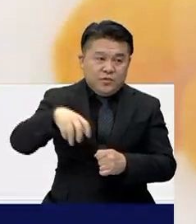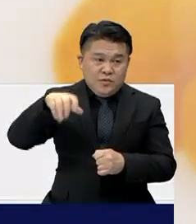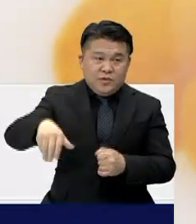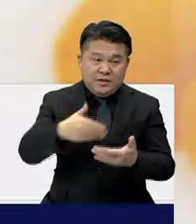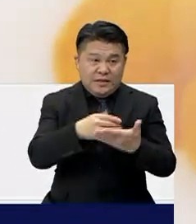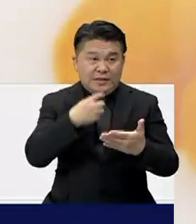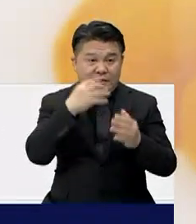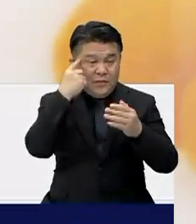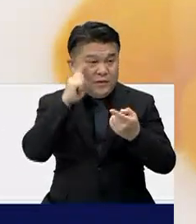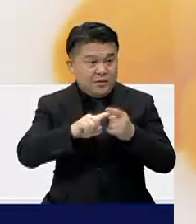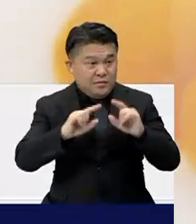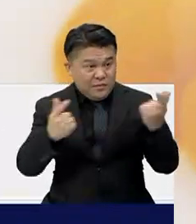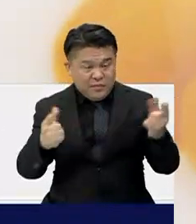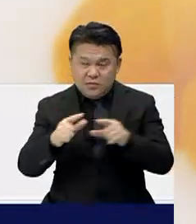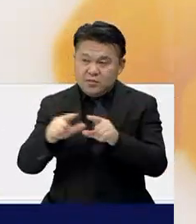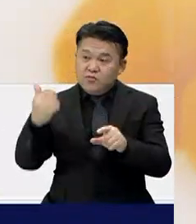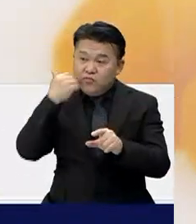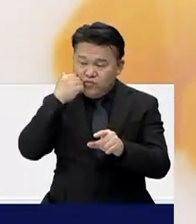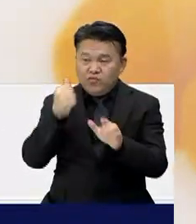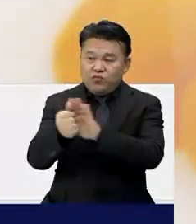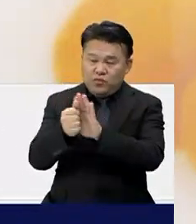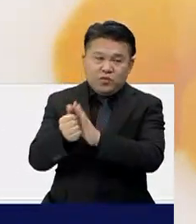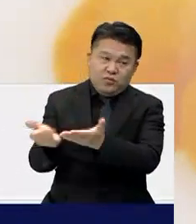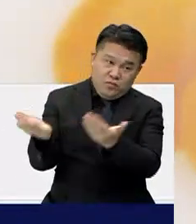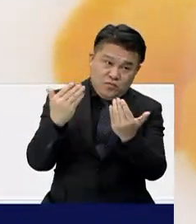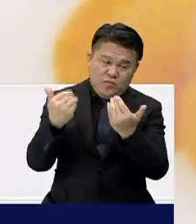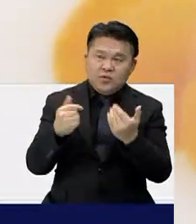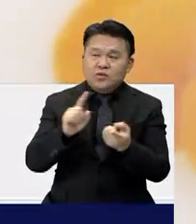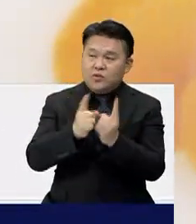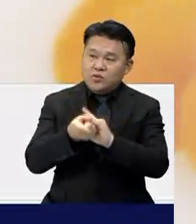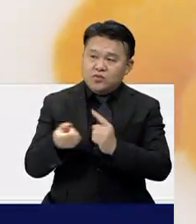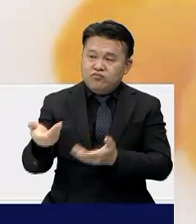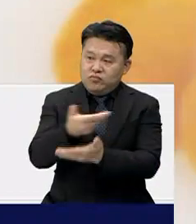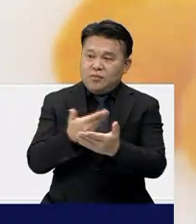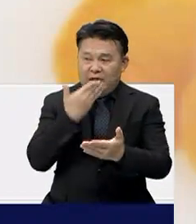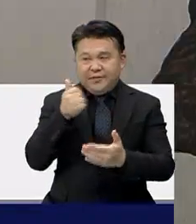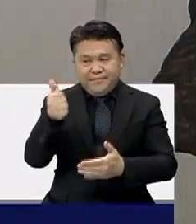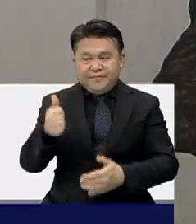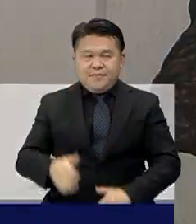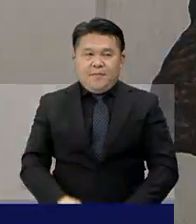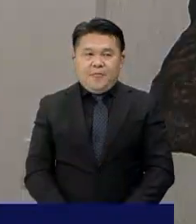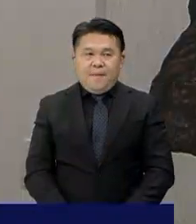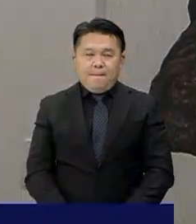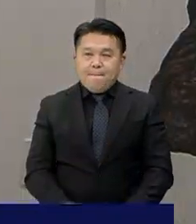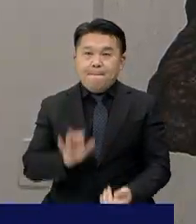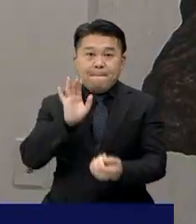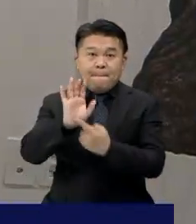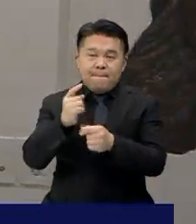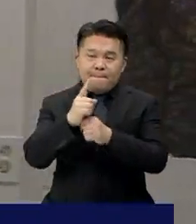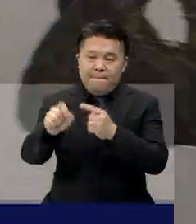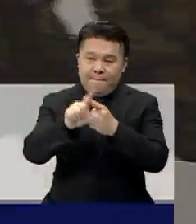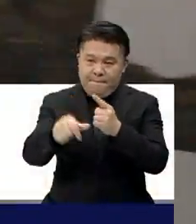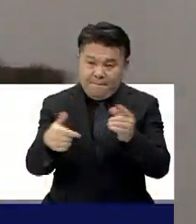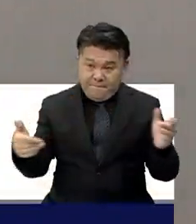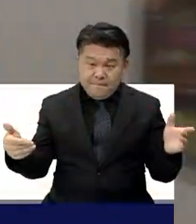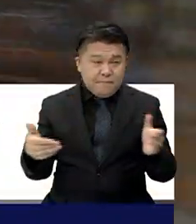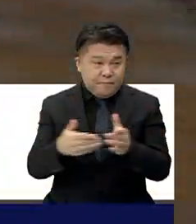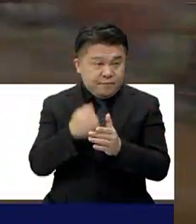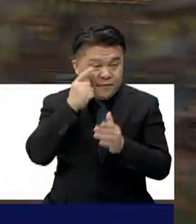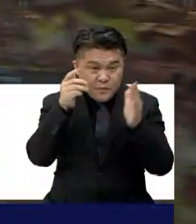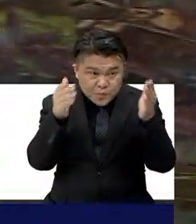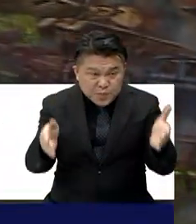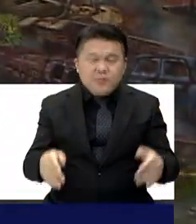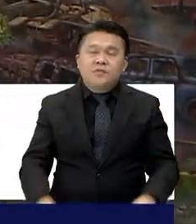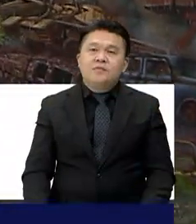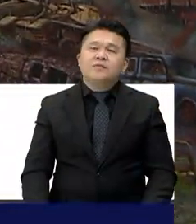그림만의 관심이 아니라 일반인들도 충분히 많이 교류할 수 있는 공간이라 더 좋은 것 같아요. 전시는 내년 1월까지 한 달간